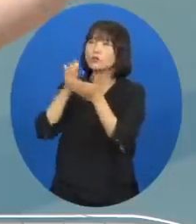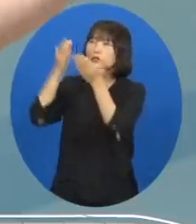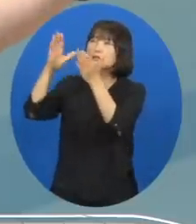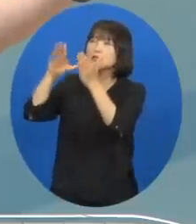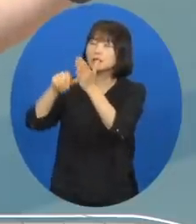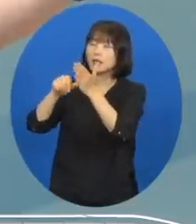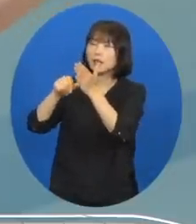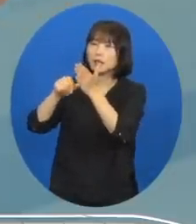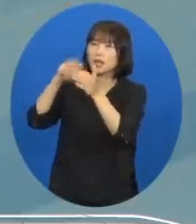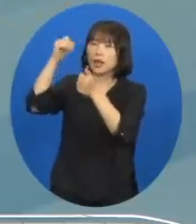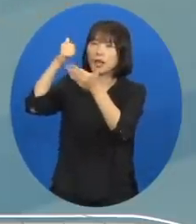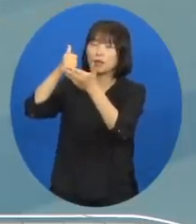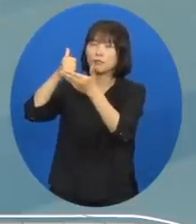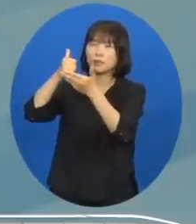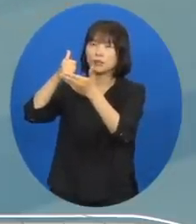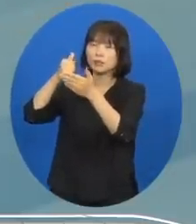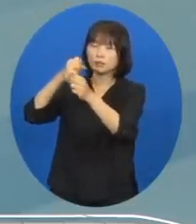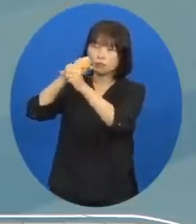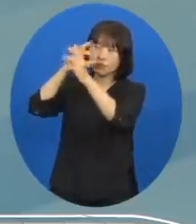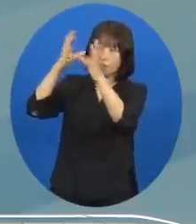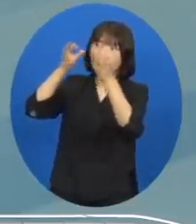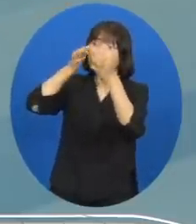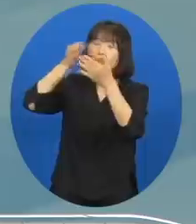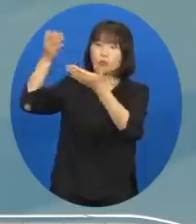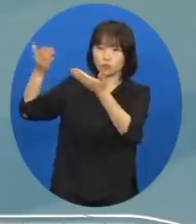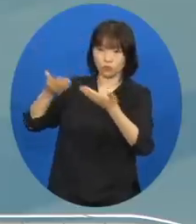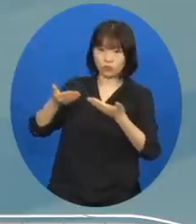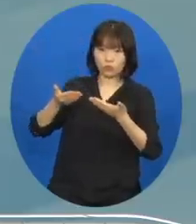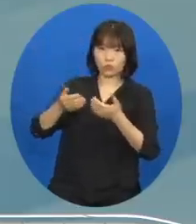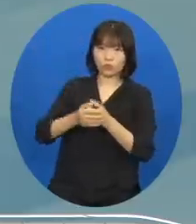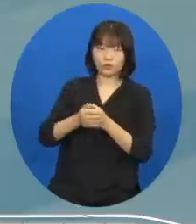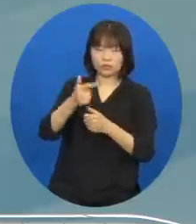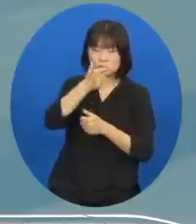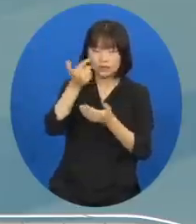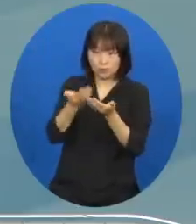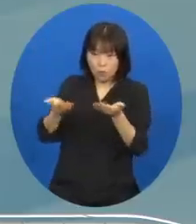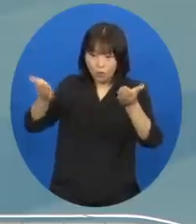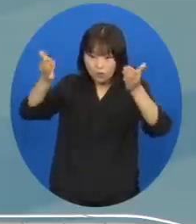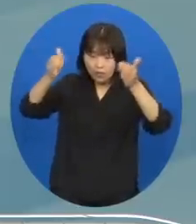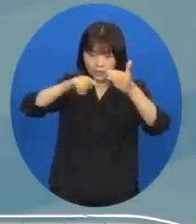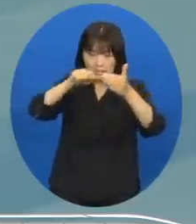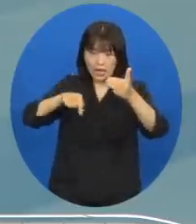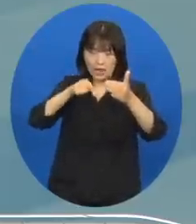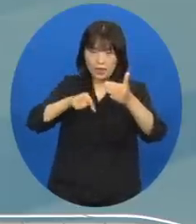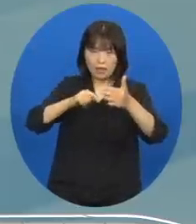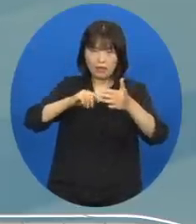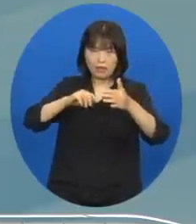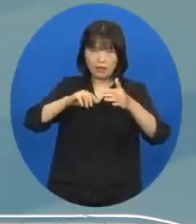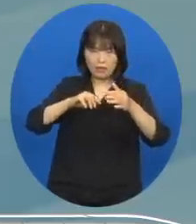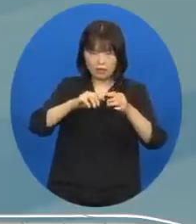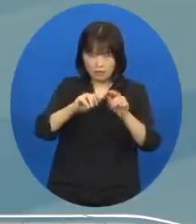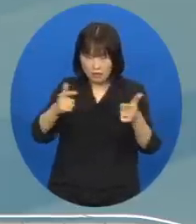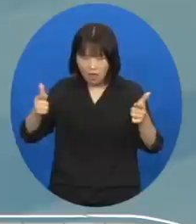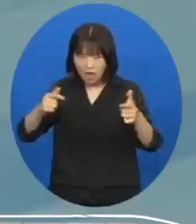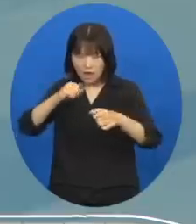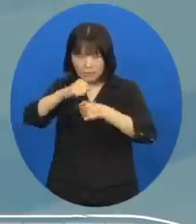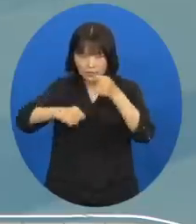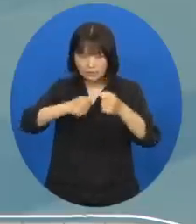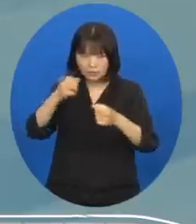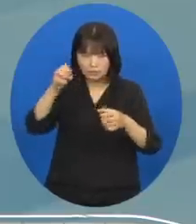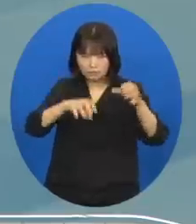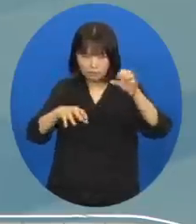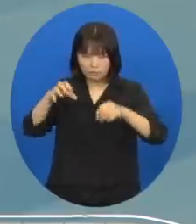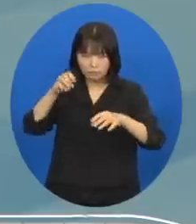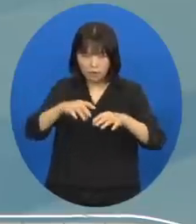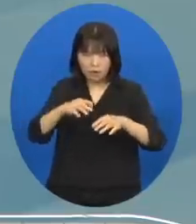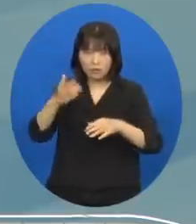환상을 보여주세요. 큰 보자기 같은 것이 내려오는데 거기에는 온갖 짐승들이 다 들어있습니다. 근데